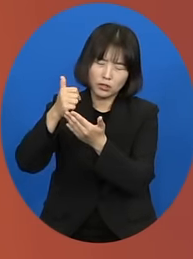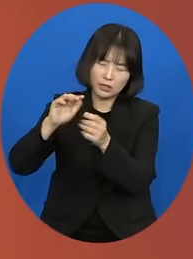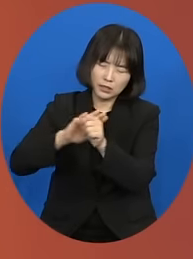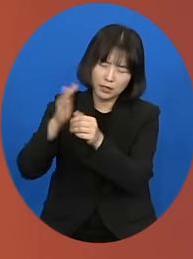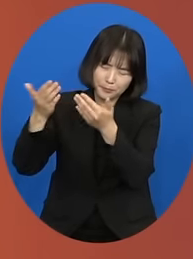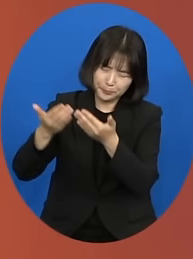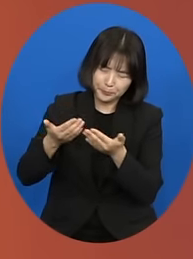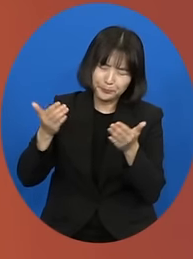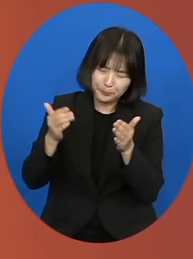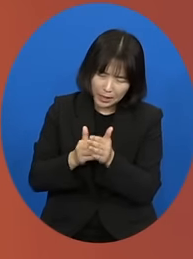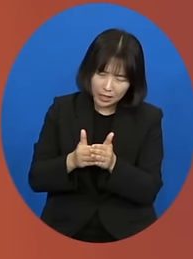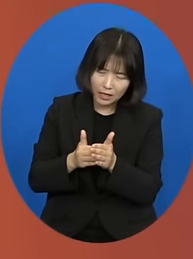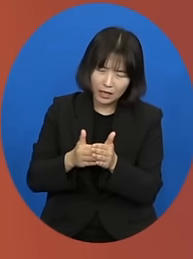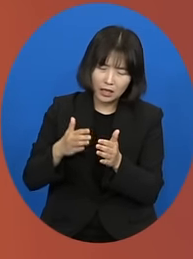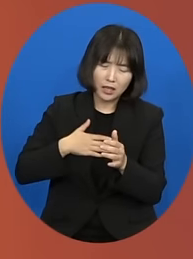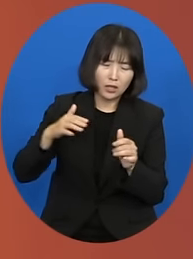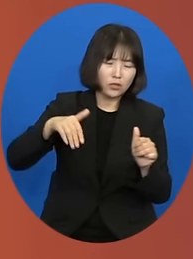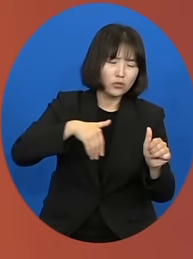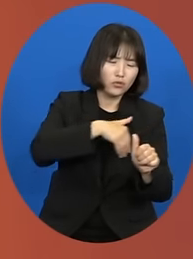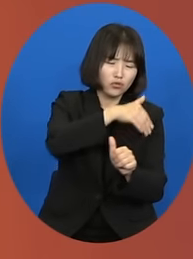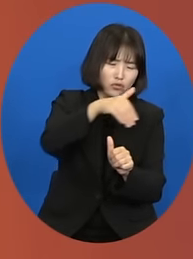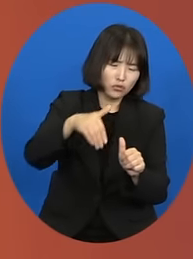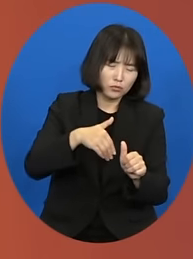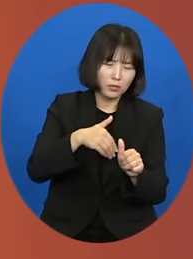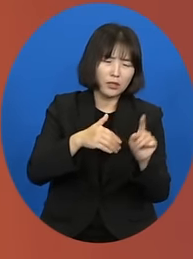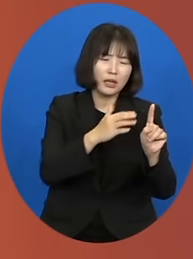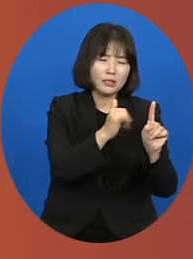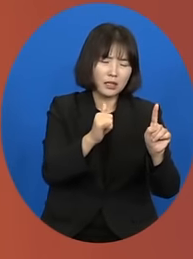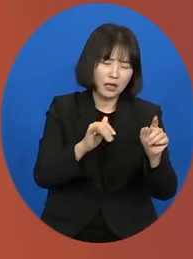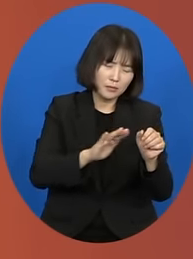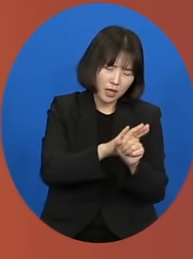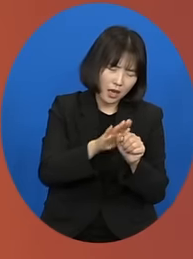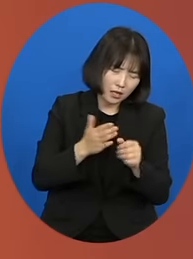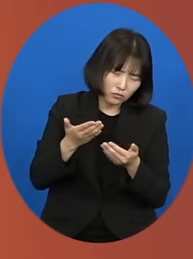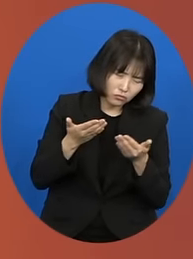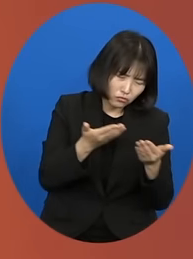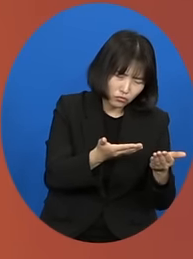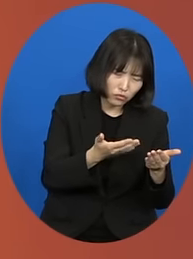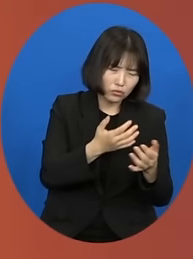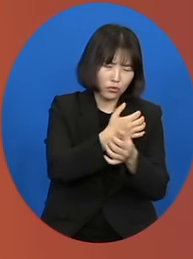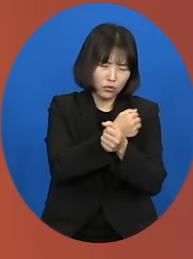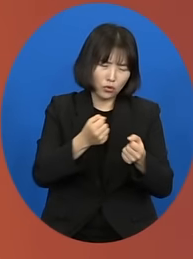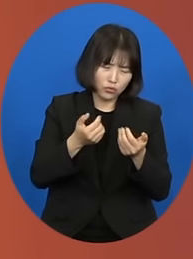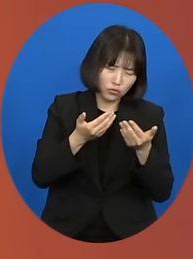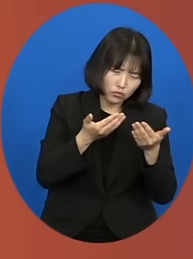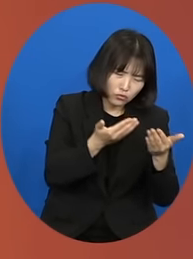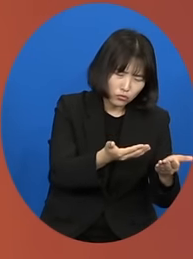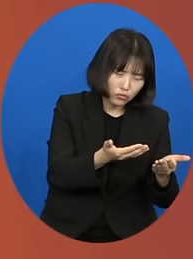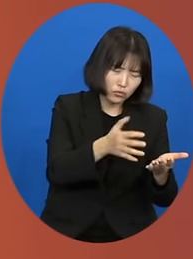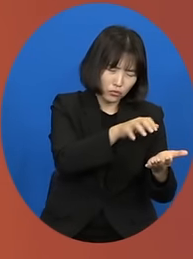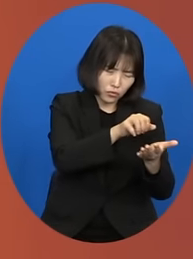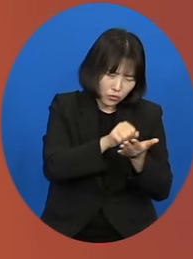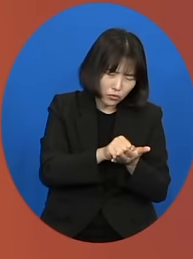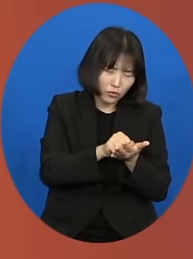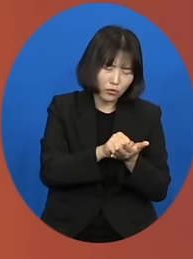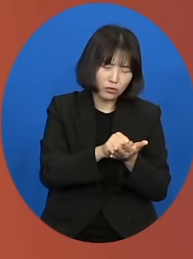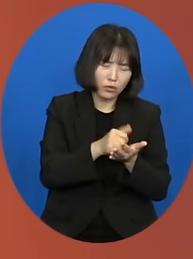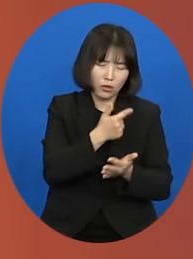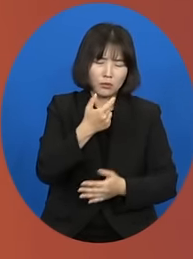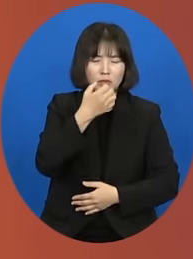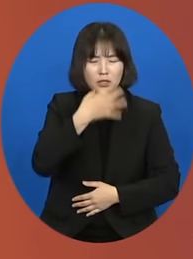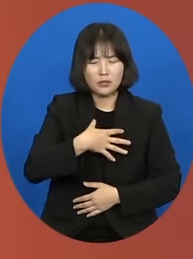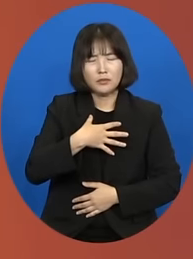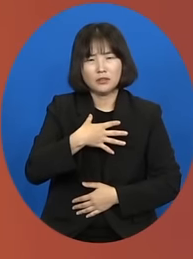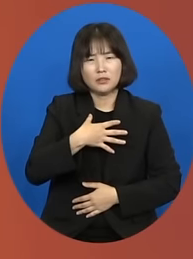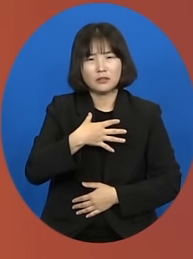받았지만 내 주변에 있는 그 한 사람 사랑하는 것조차, 아니 용서하고 용납하는 것조차도 너무나도 힘겹고